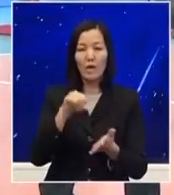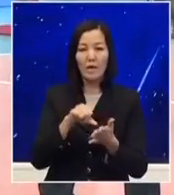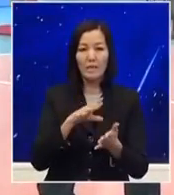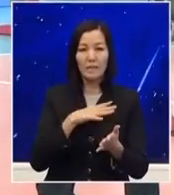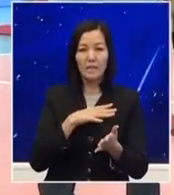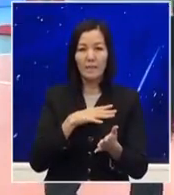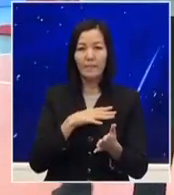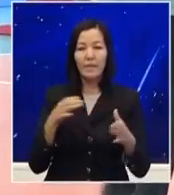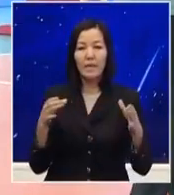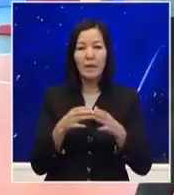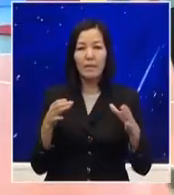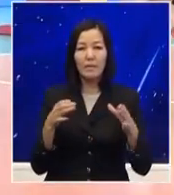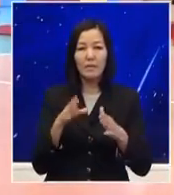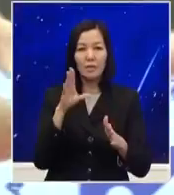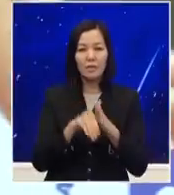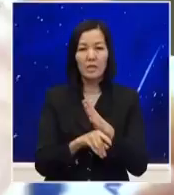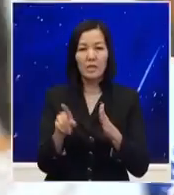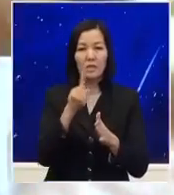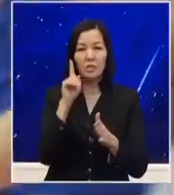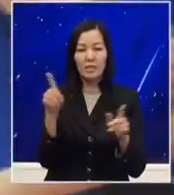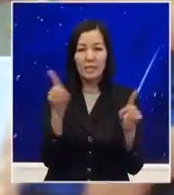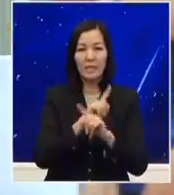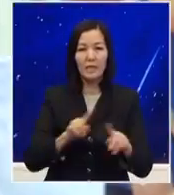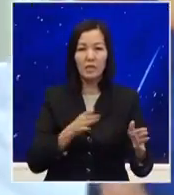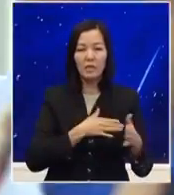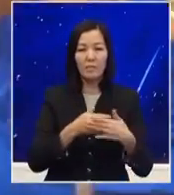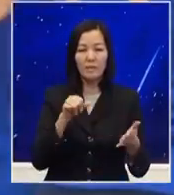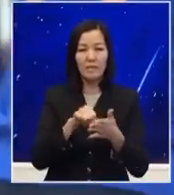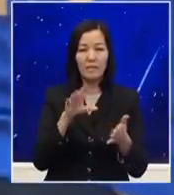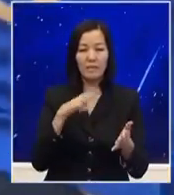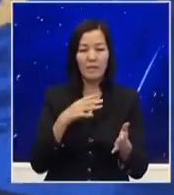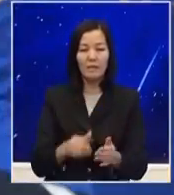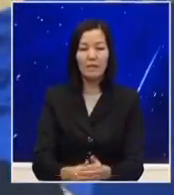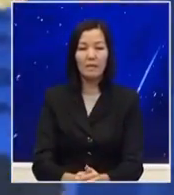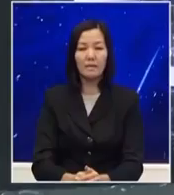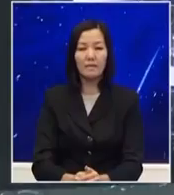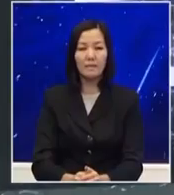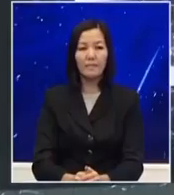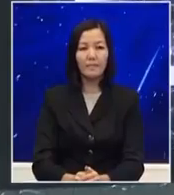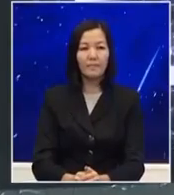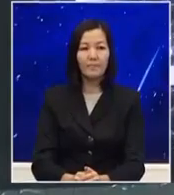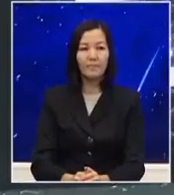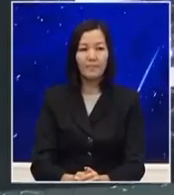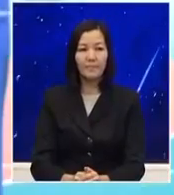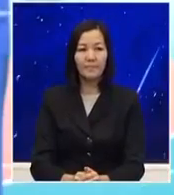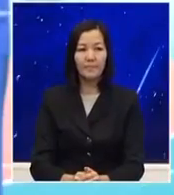біліктілігімен көзге түсті. Команда құрамындағы жергілікті жастарда ерекше белсенділігімен танылды.